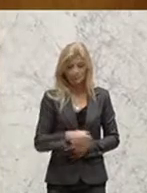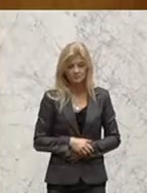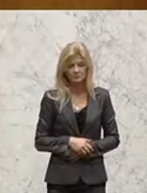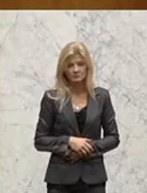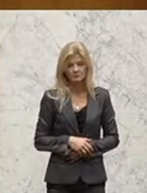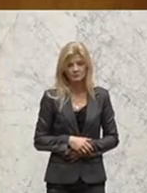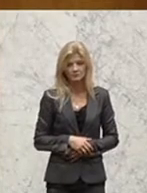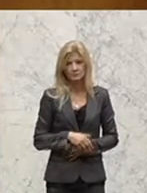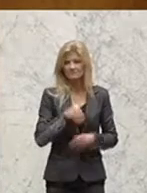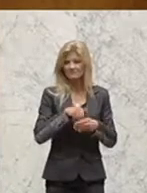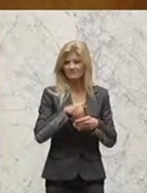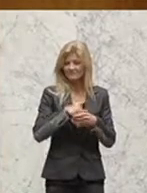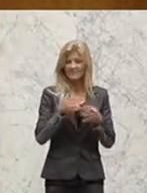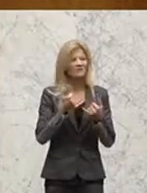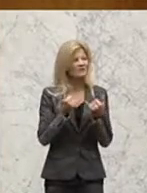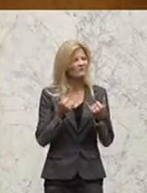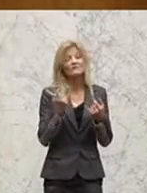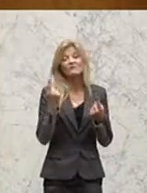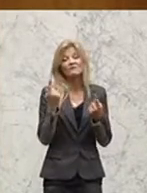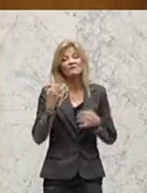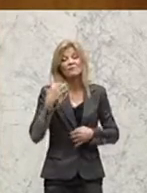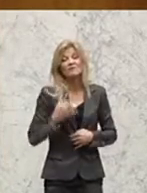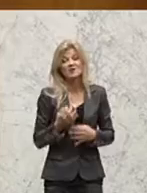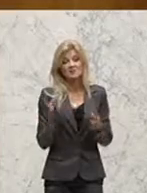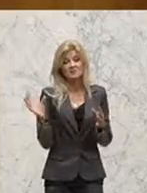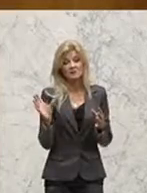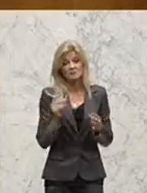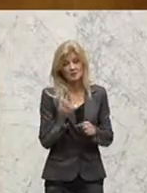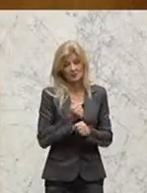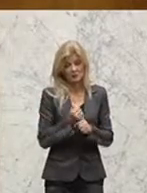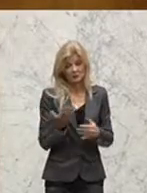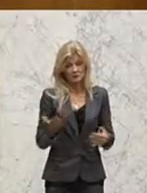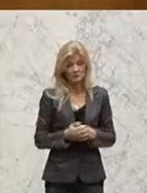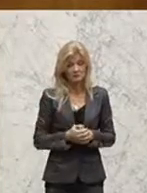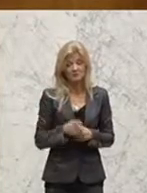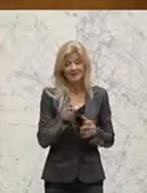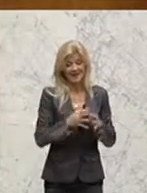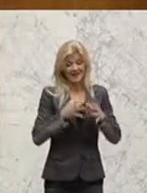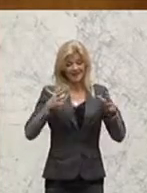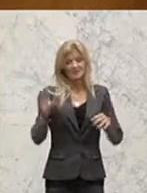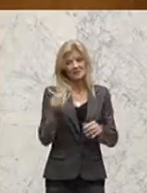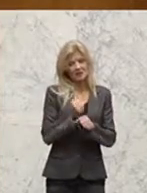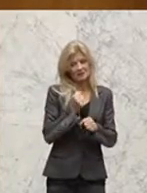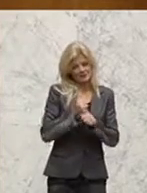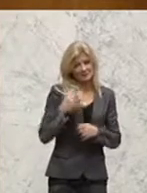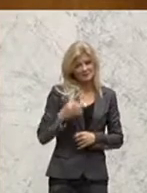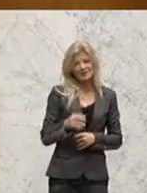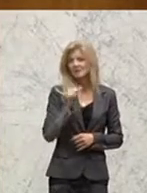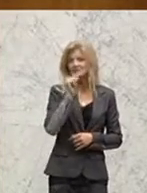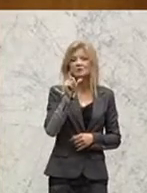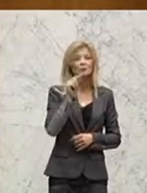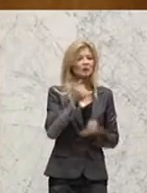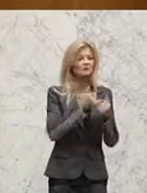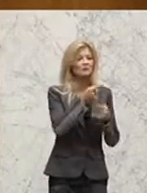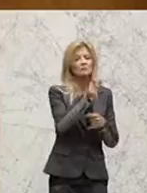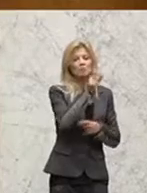die Mitwirkungsverpflichtung. Die erweiterte Mitwirkungsverpflichtung dient nicht der Freiheitsbeschränkung von Personen, sondern ist